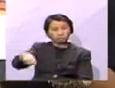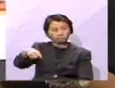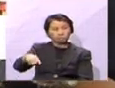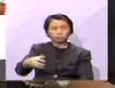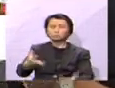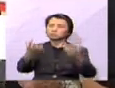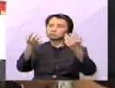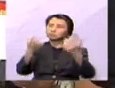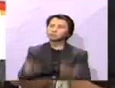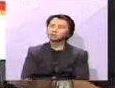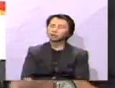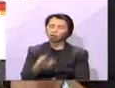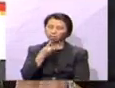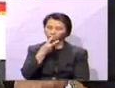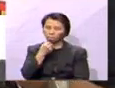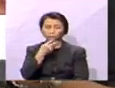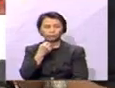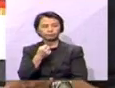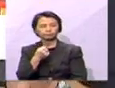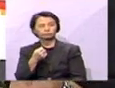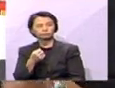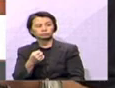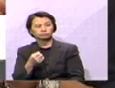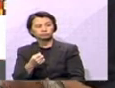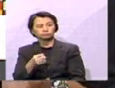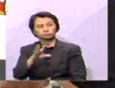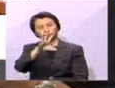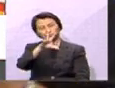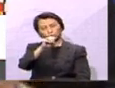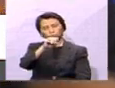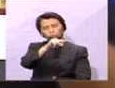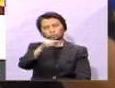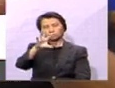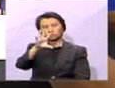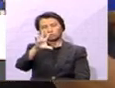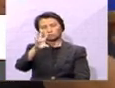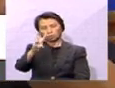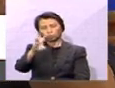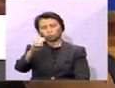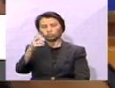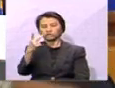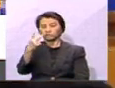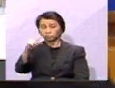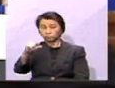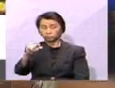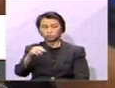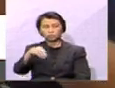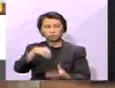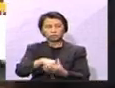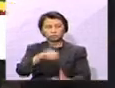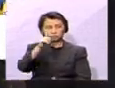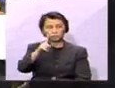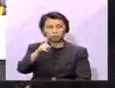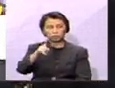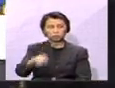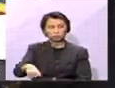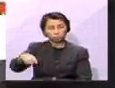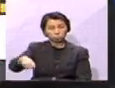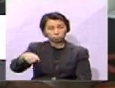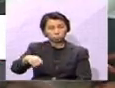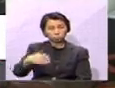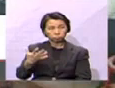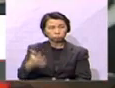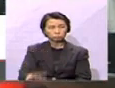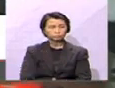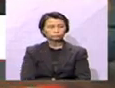seberat dalam 50 ke 6 50 ke 60 kilo dalam satu penghantaran tersebut